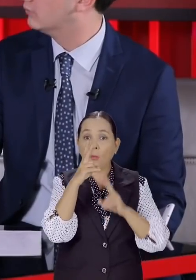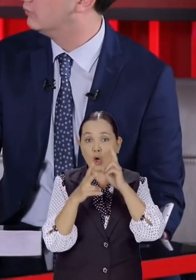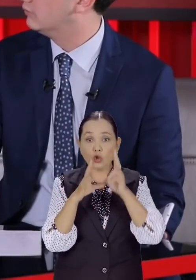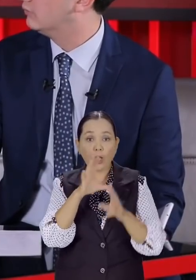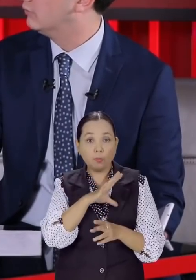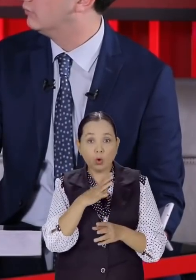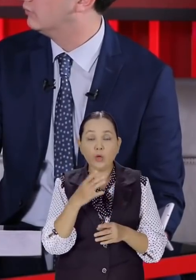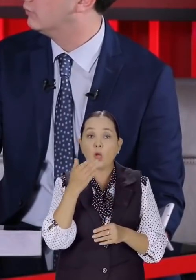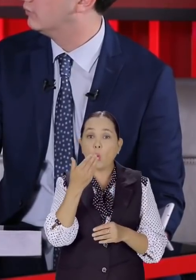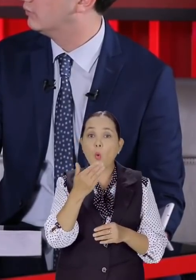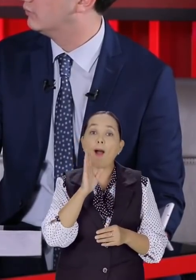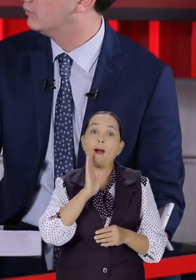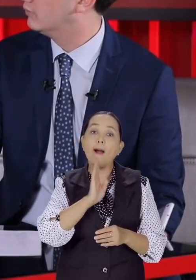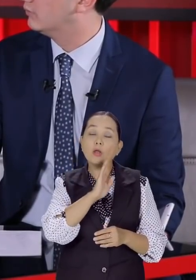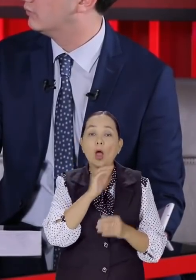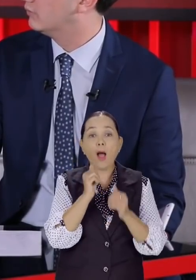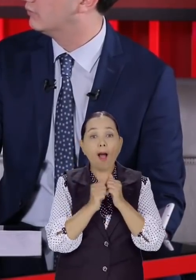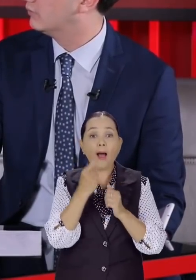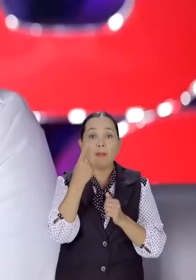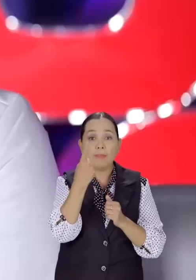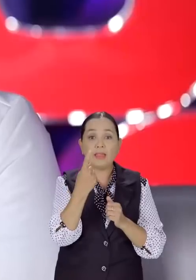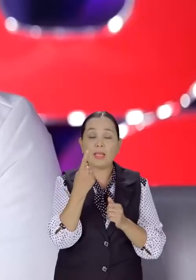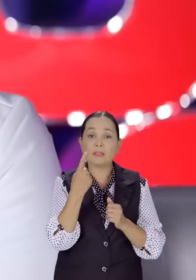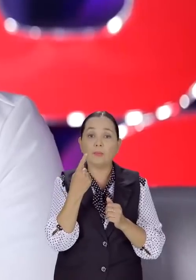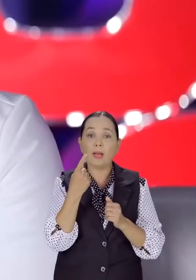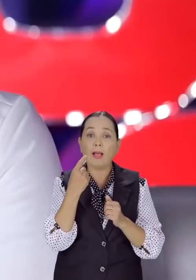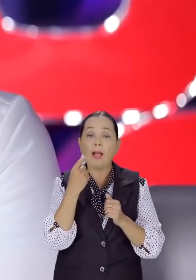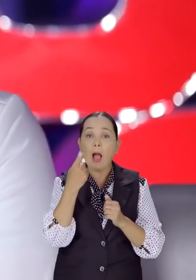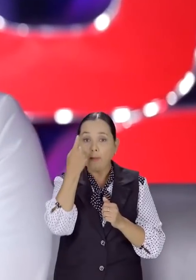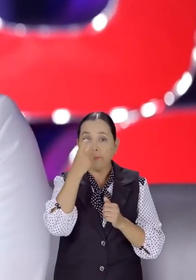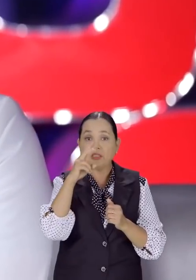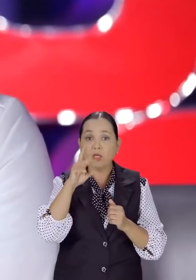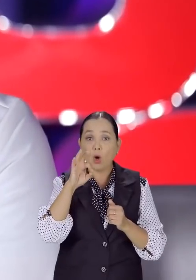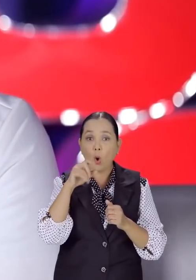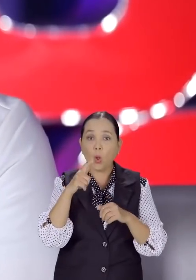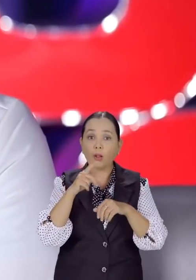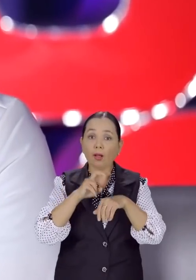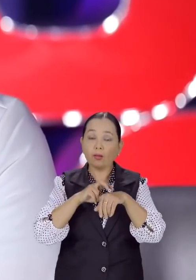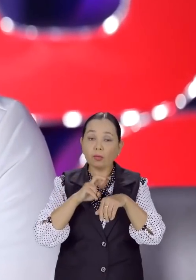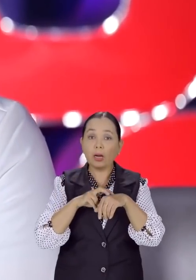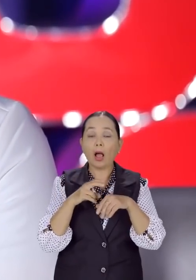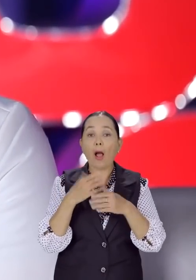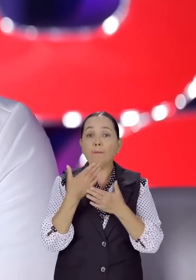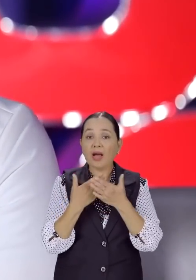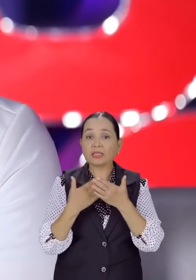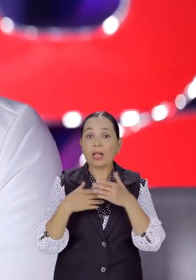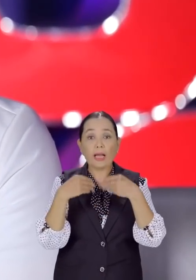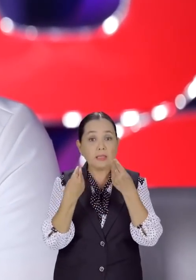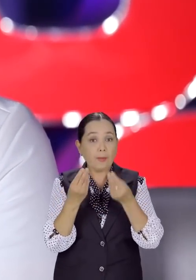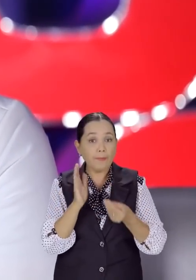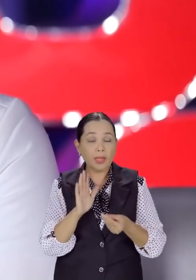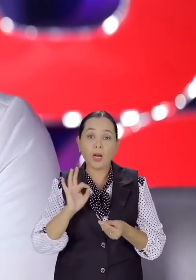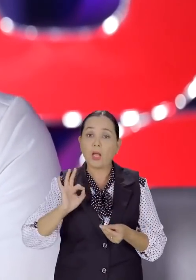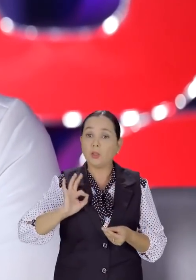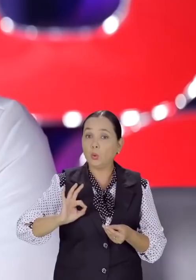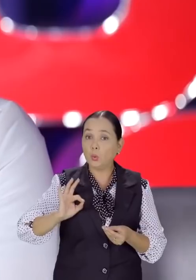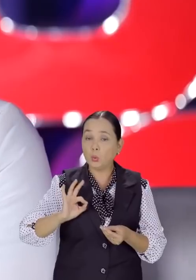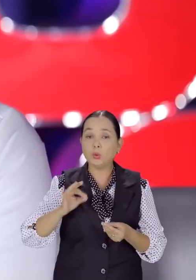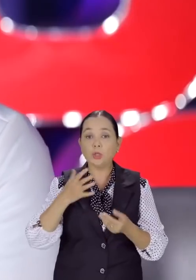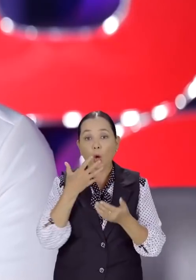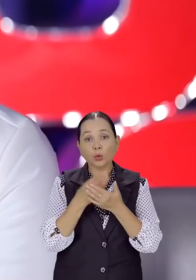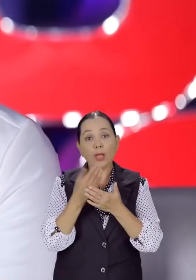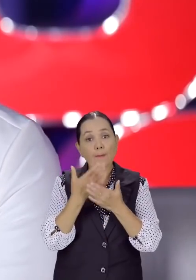bo'lgan. Bu ayollarimiz bilan har bittasi bilan kerak bo'ladigan bo'lsa, psixologimiz o'z maslahatini beradi, yurist